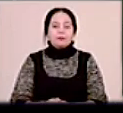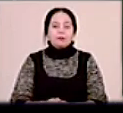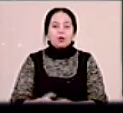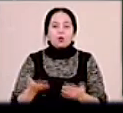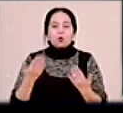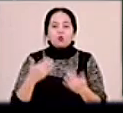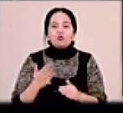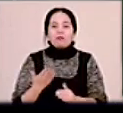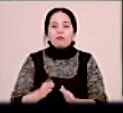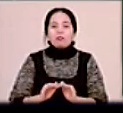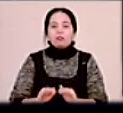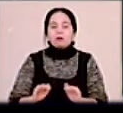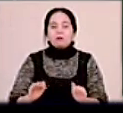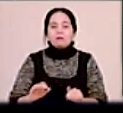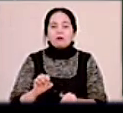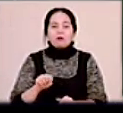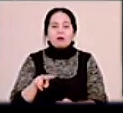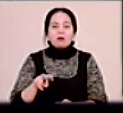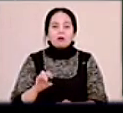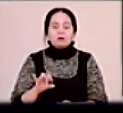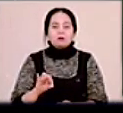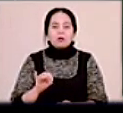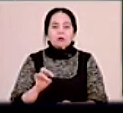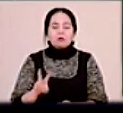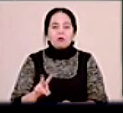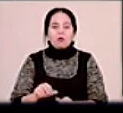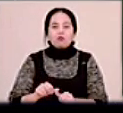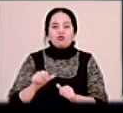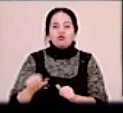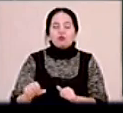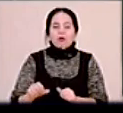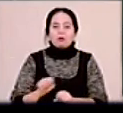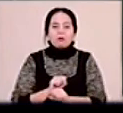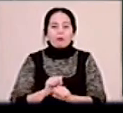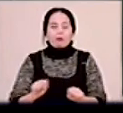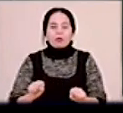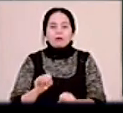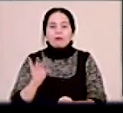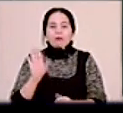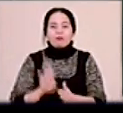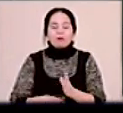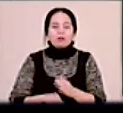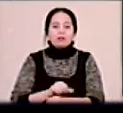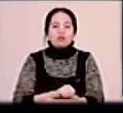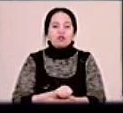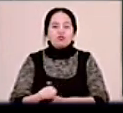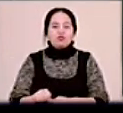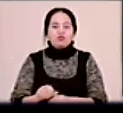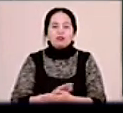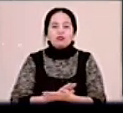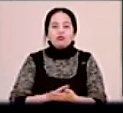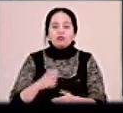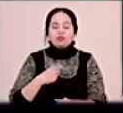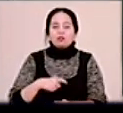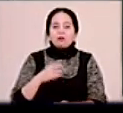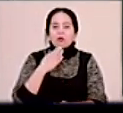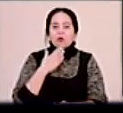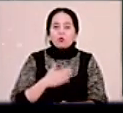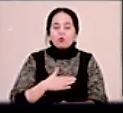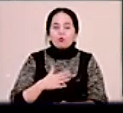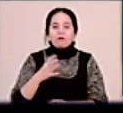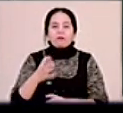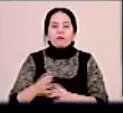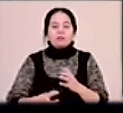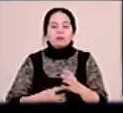Уже в детстве Александра отличали смелость и безграничное честолюбие. Во